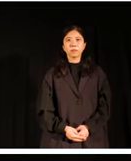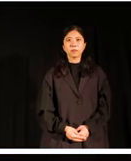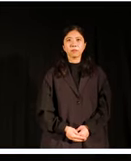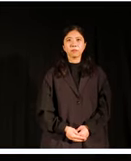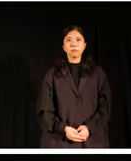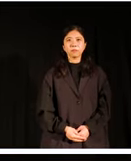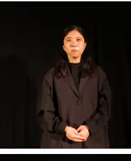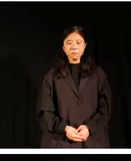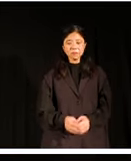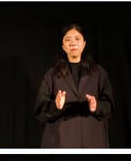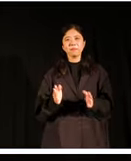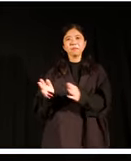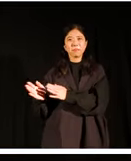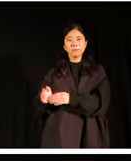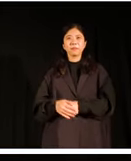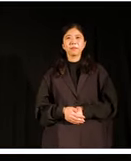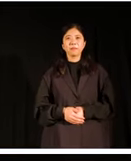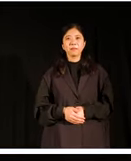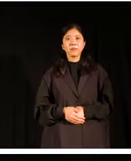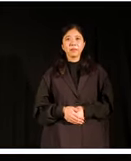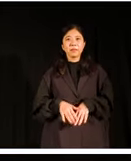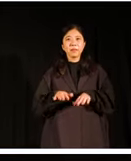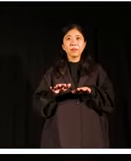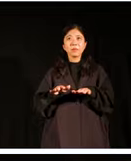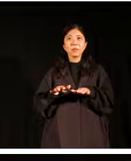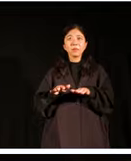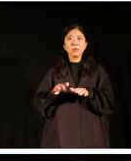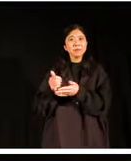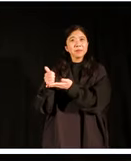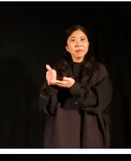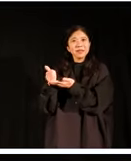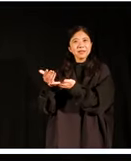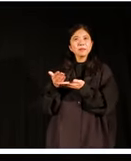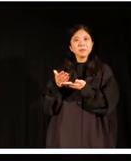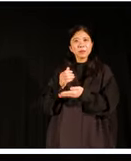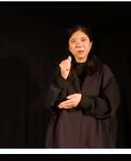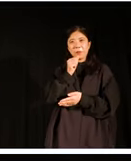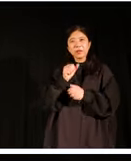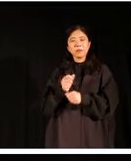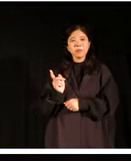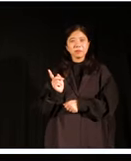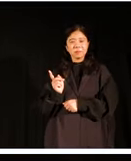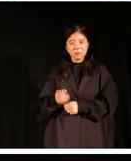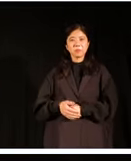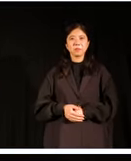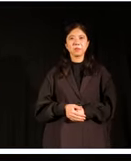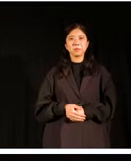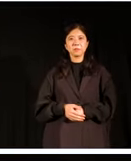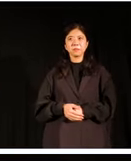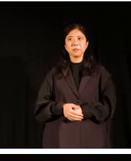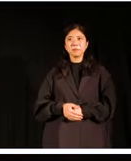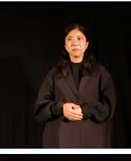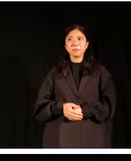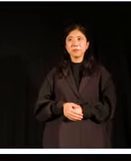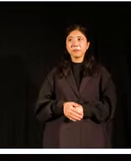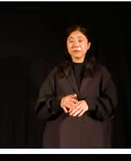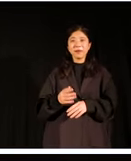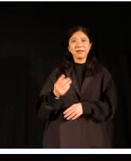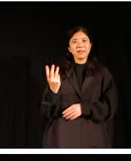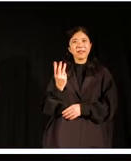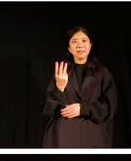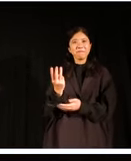さあそれではえ本日のえ出演者の皆様ご紹介させていただきたいと思いますもうこちら前のえ前列の席にです